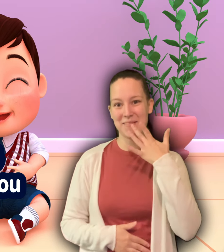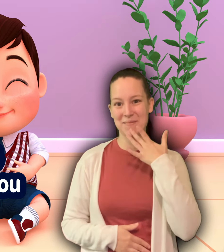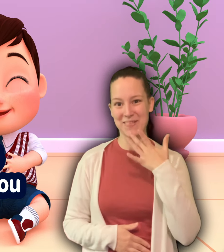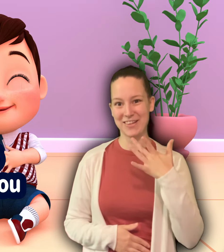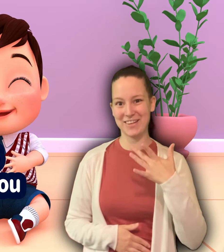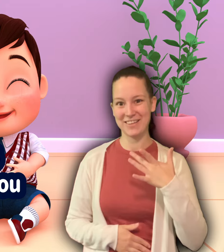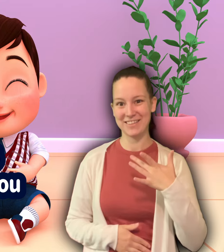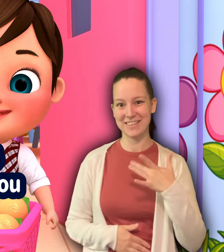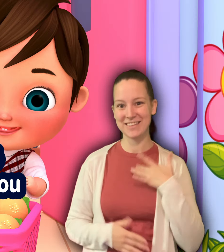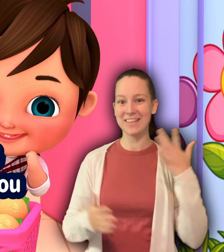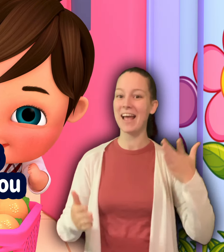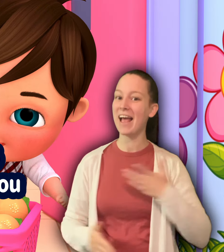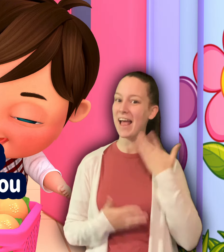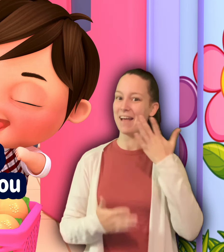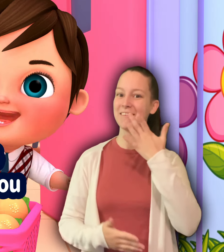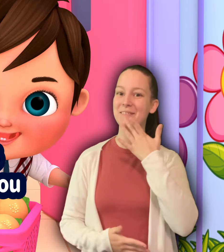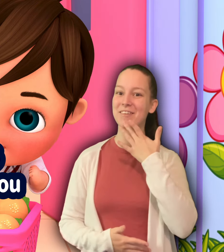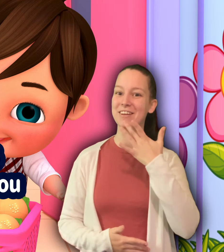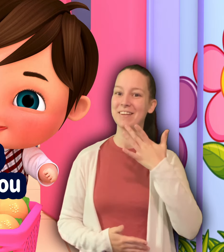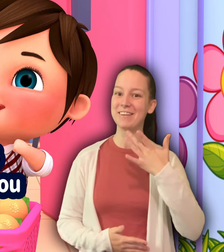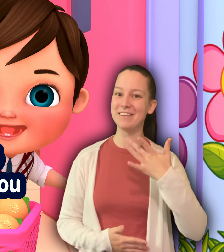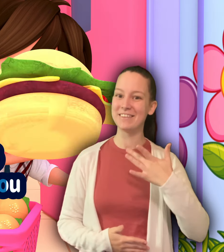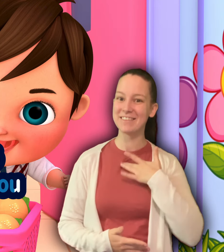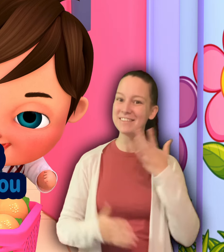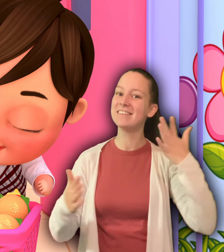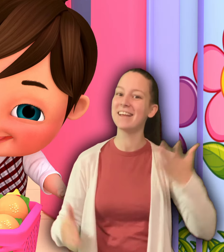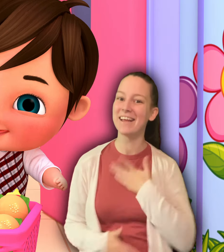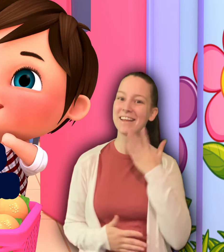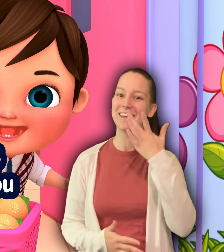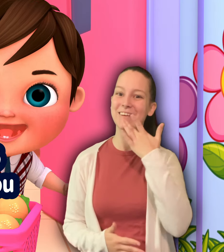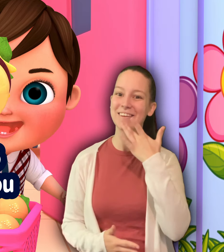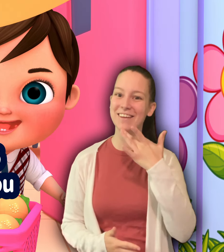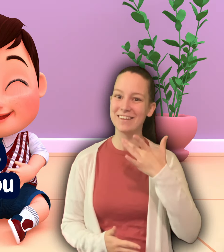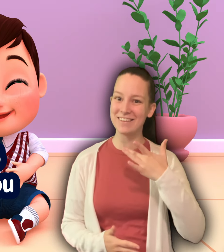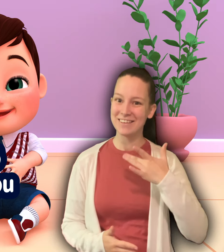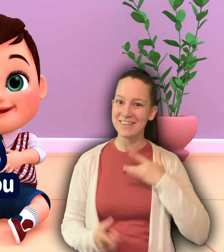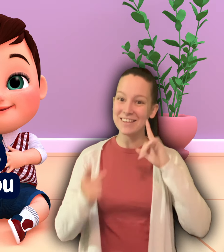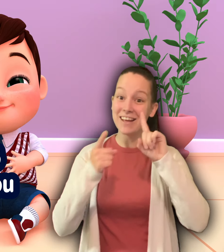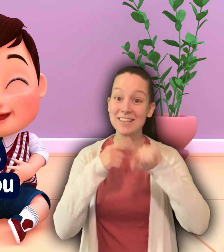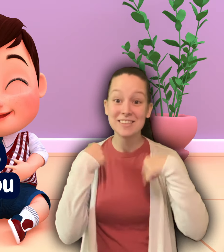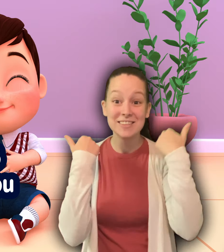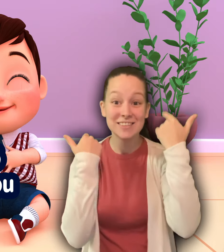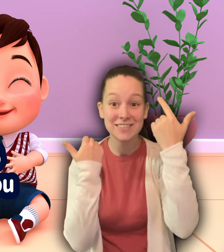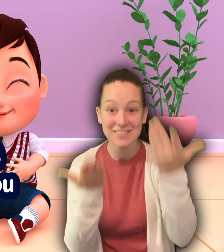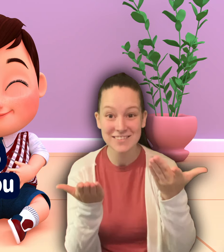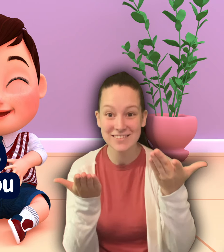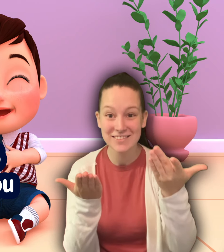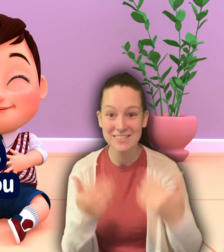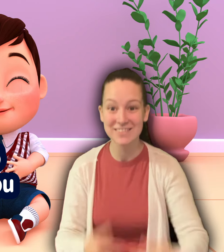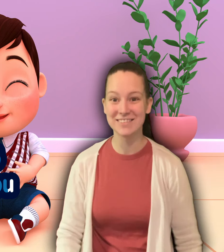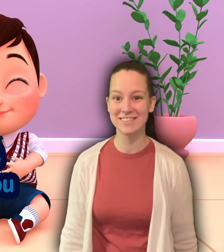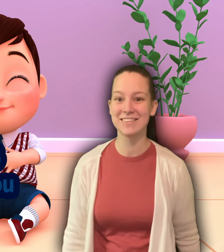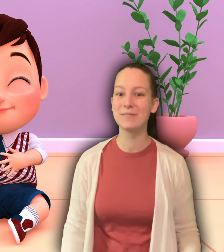誕おめでとう歌を歌え